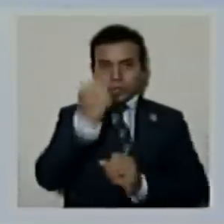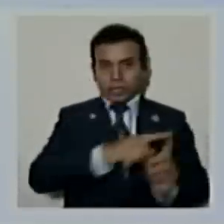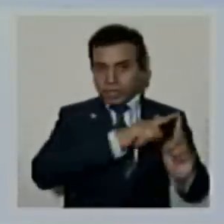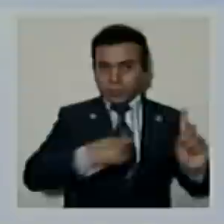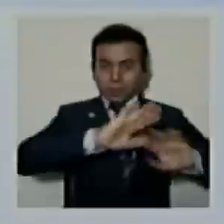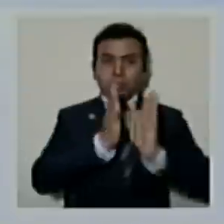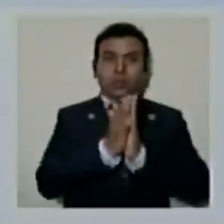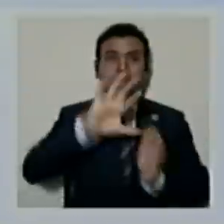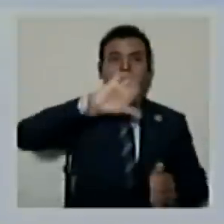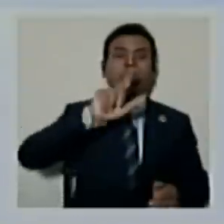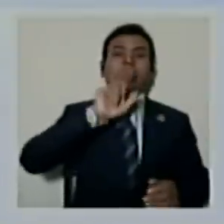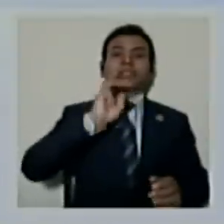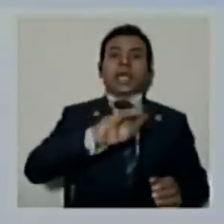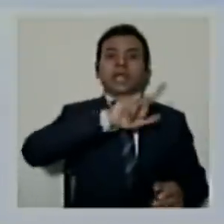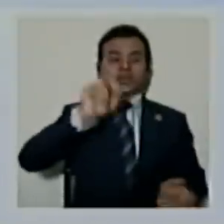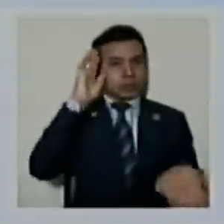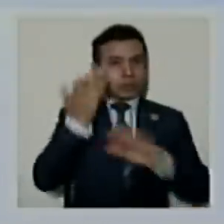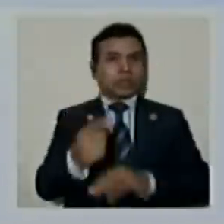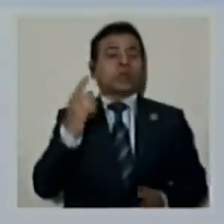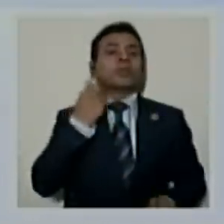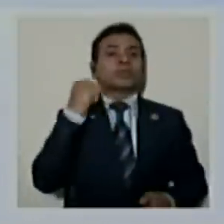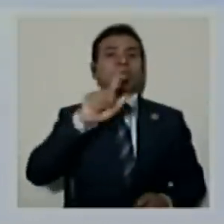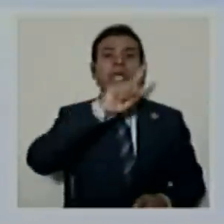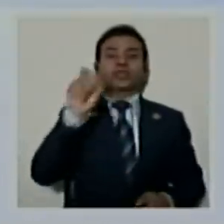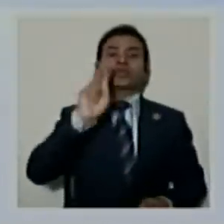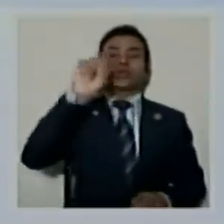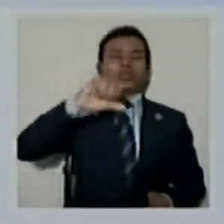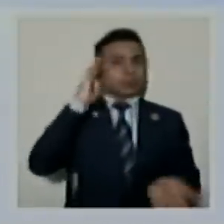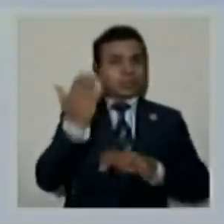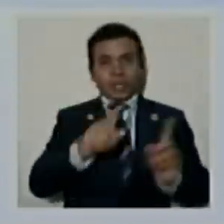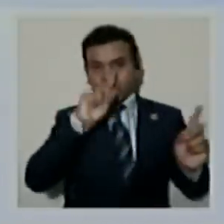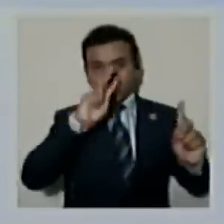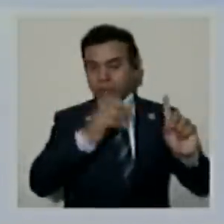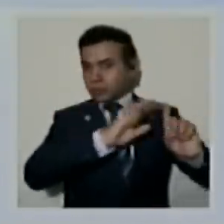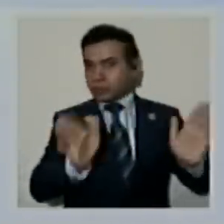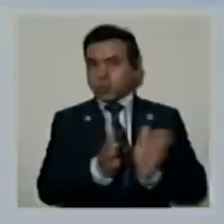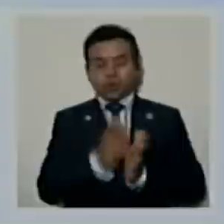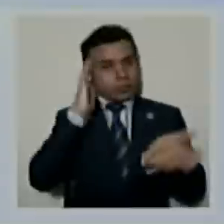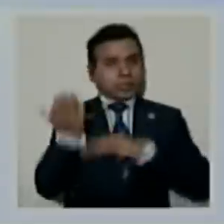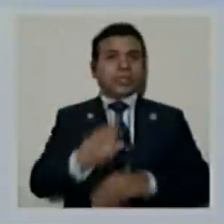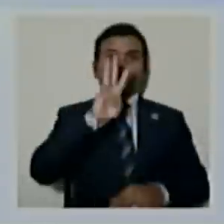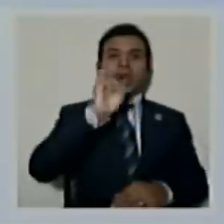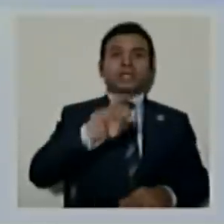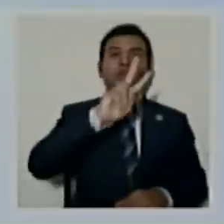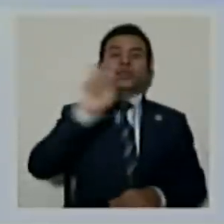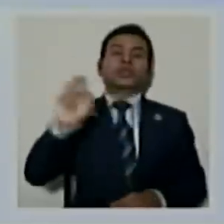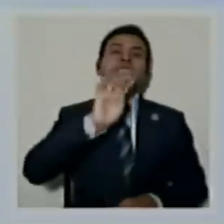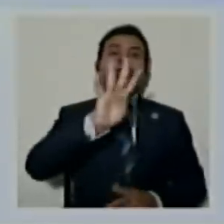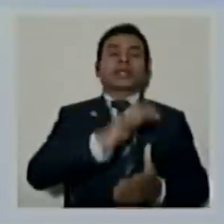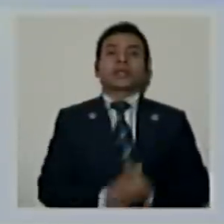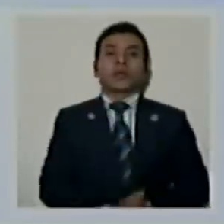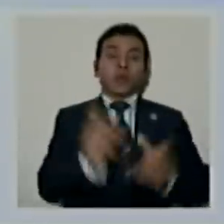থেকে সংগ্রহ করেছি, এতে 24 ঘন্টায় শনাক্ত হয়েছে 4,514 জন এবং এ পর্যন্ত 90,808 জন, মৃত্যুবরণ